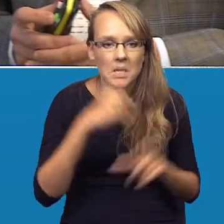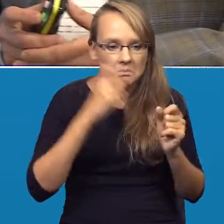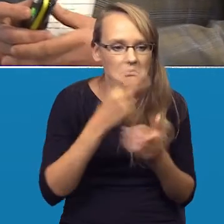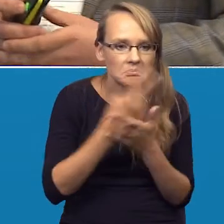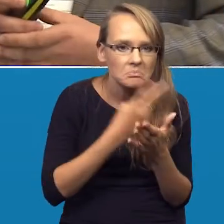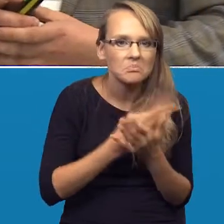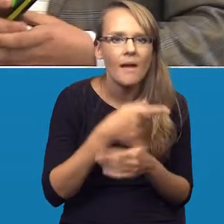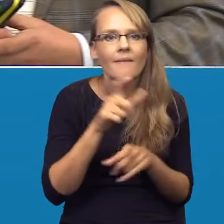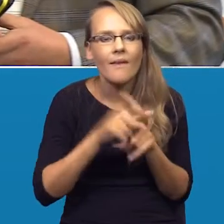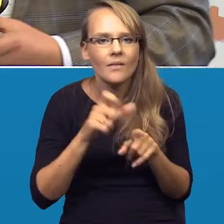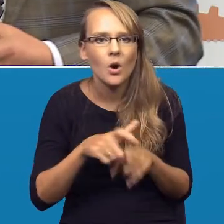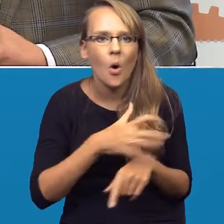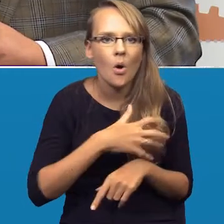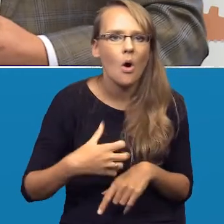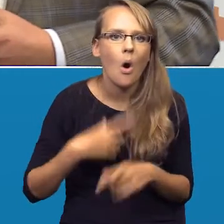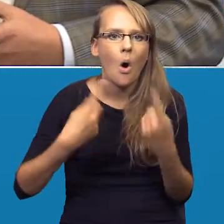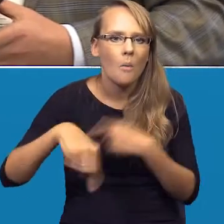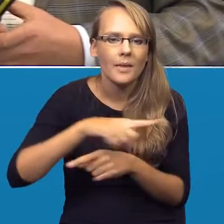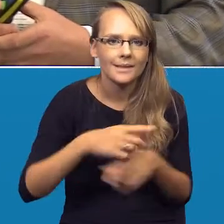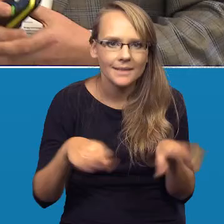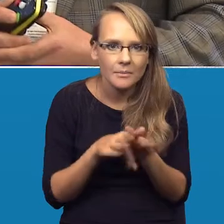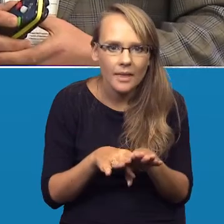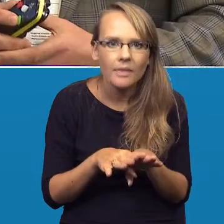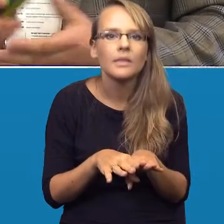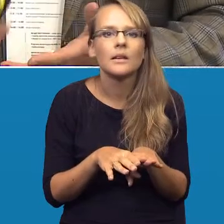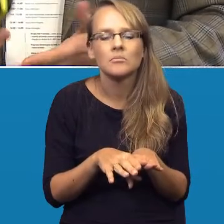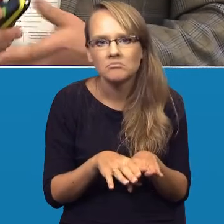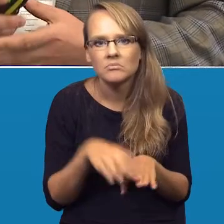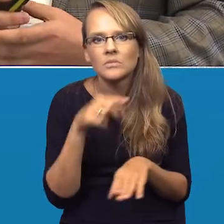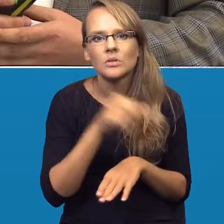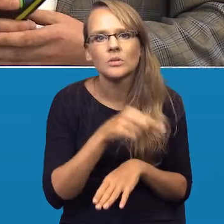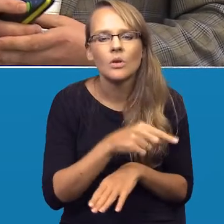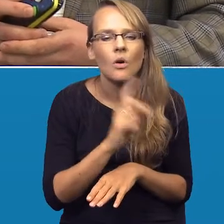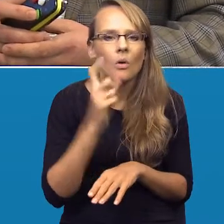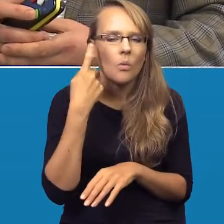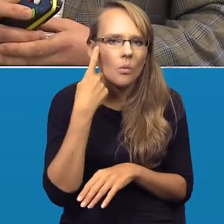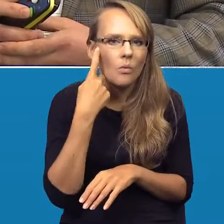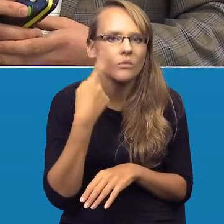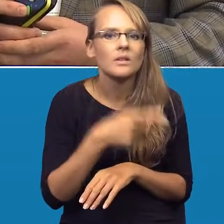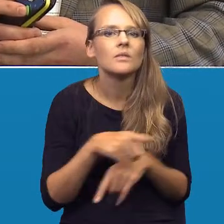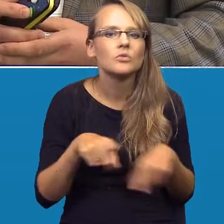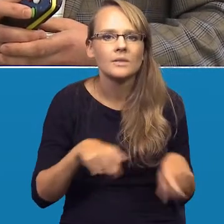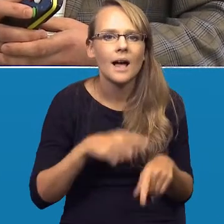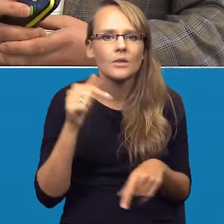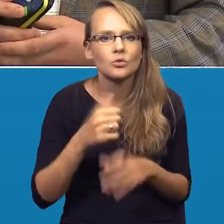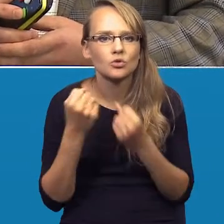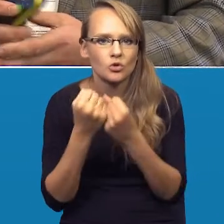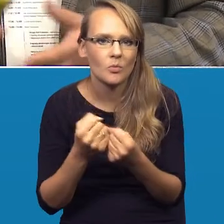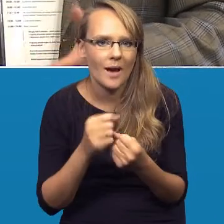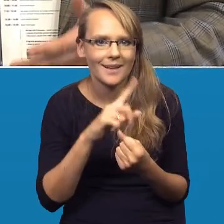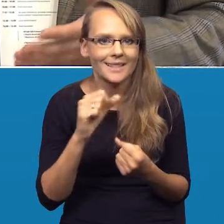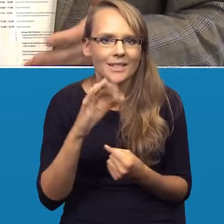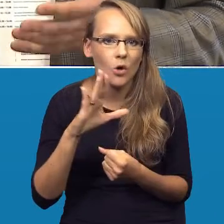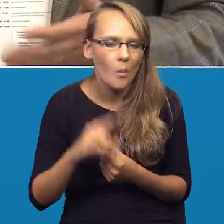tą definicję gospodarki obiegu zamkniętego, no jest to przede wszystkim utrzymanie zasobów tak długo, jak to się da.